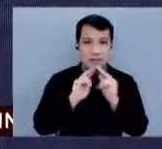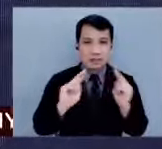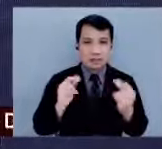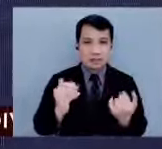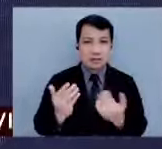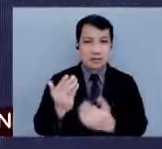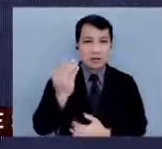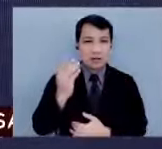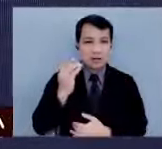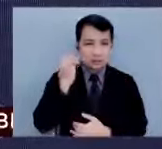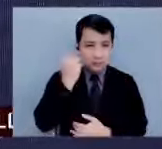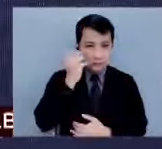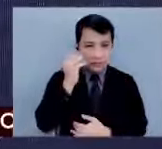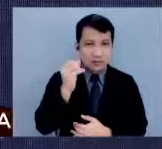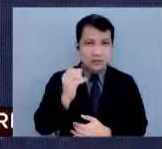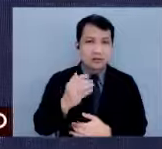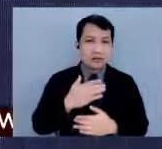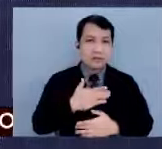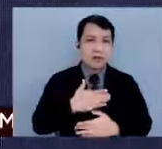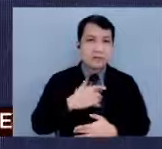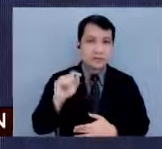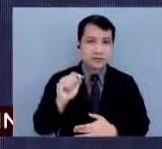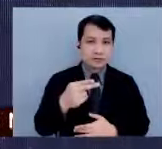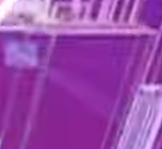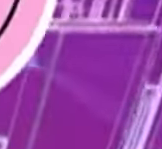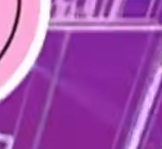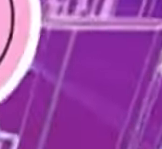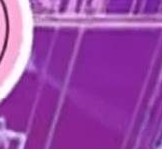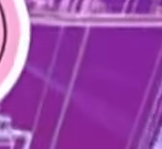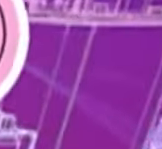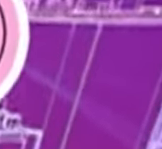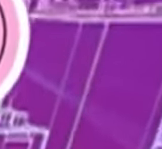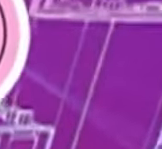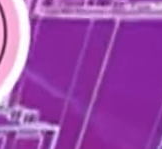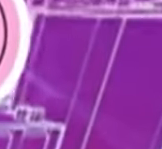Jania Lipon. Happy Thursday mga kapatid!